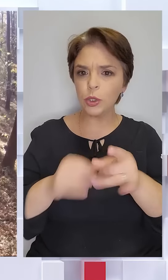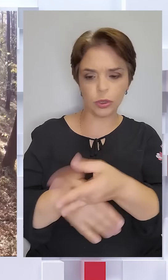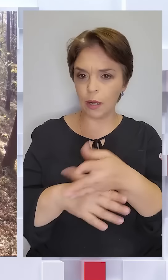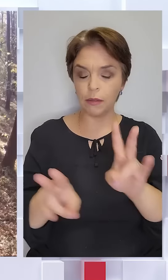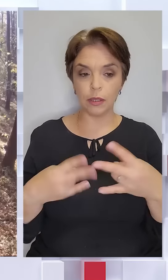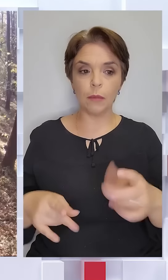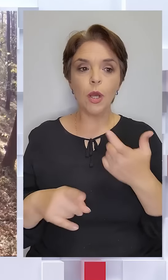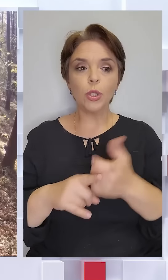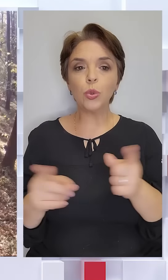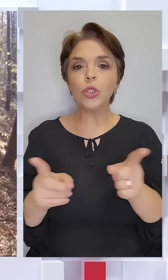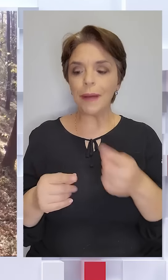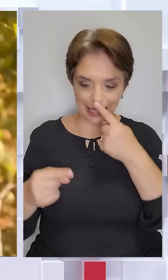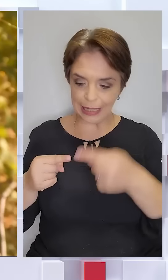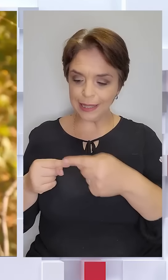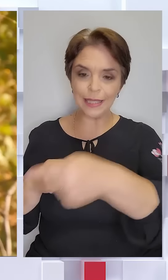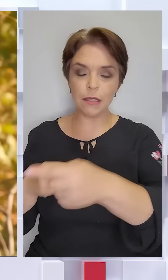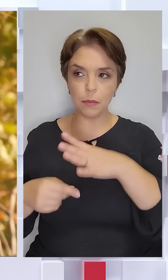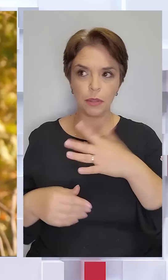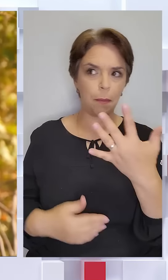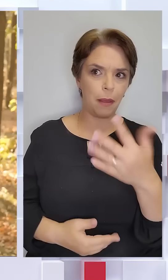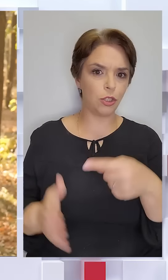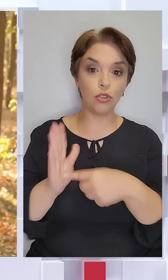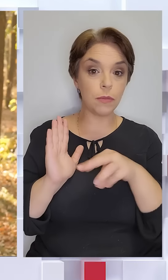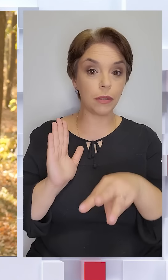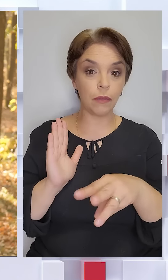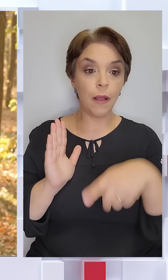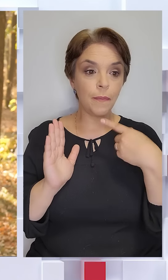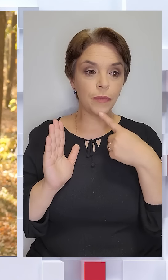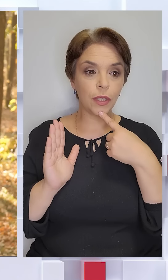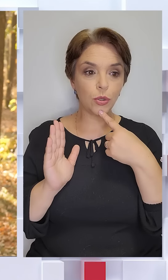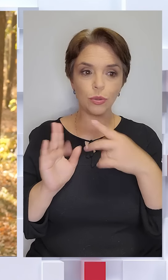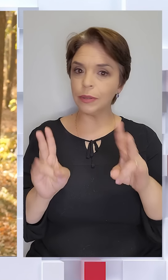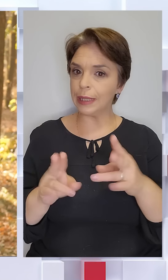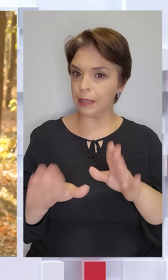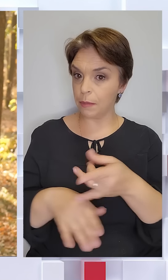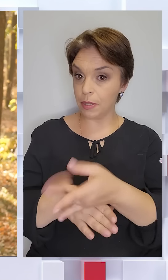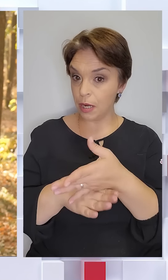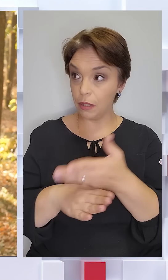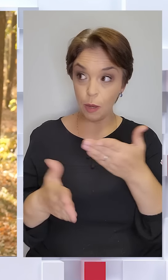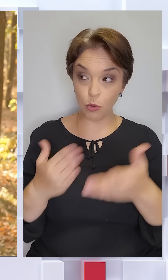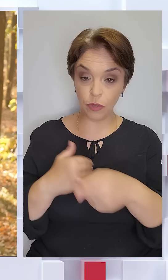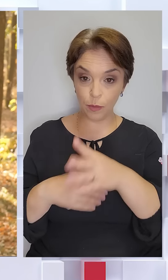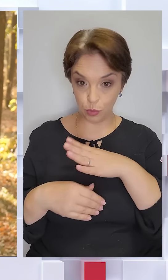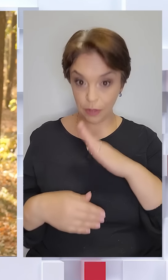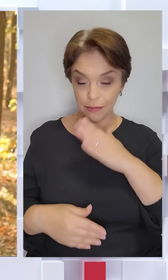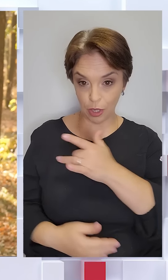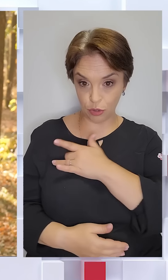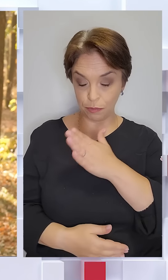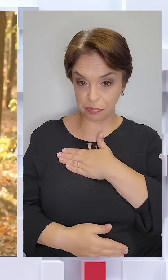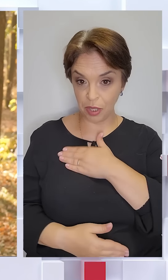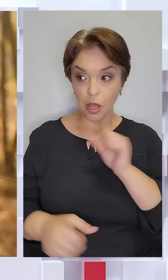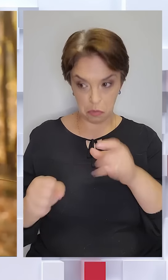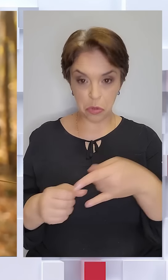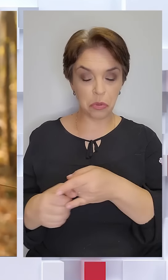треба? Дуже маленька дистанція була, метрів 5-6. Кажу, не треба стріляти. Можливо, він буде і нашим, ми зможемо вже